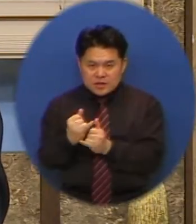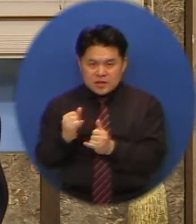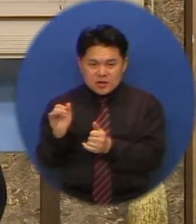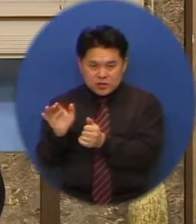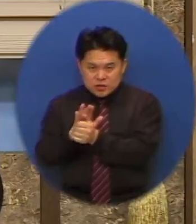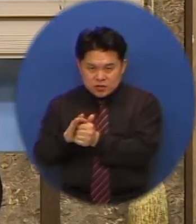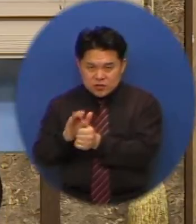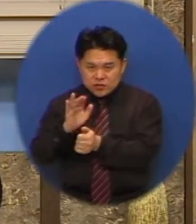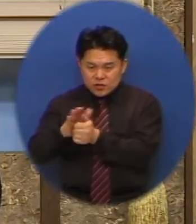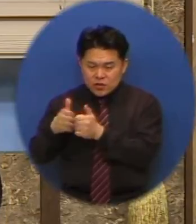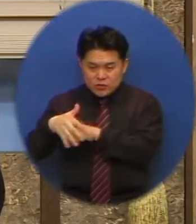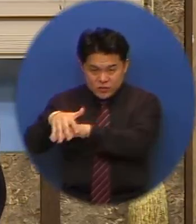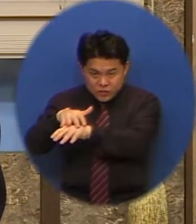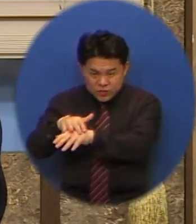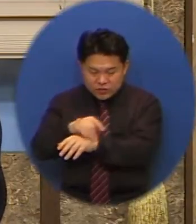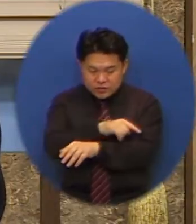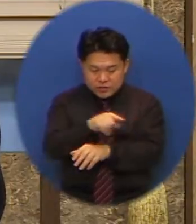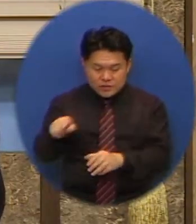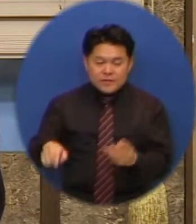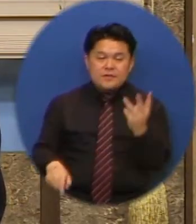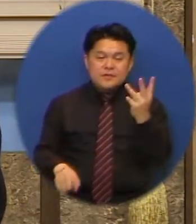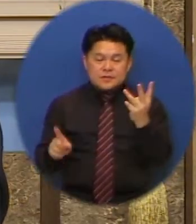세 기관들이